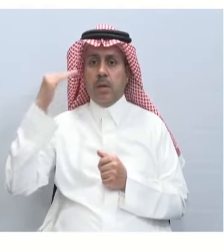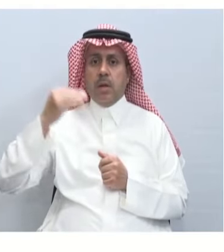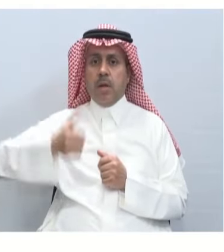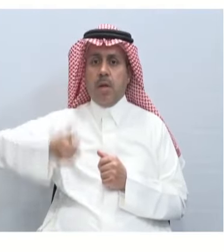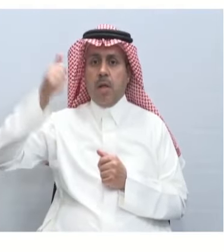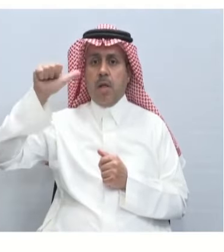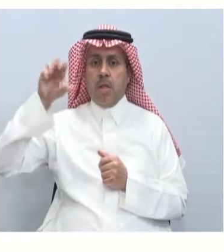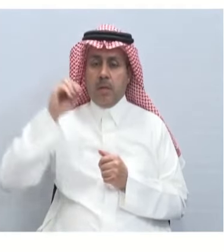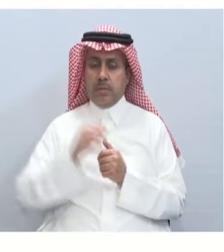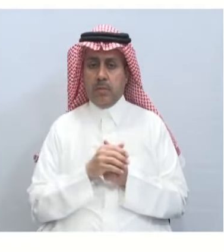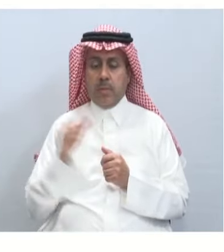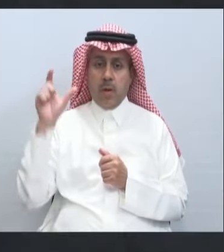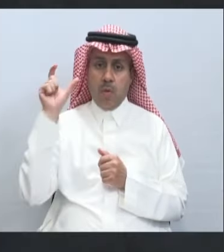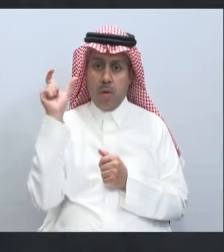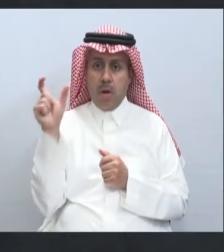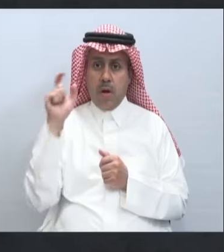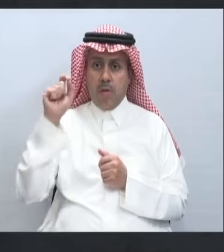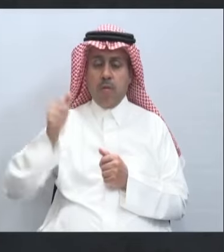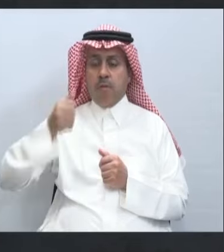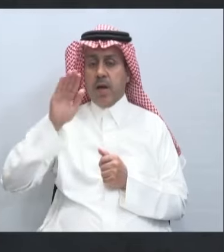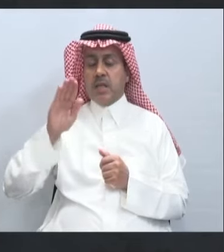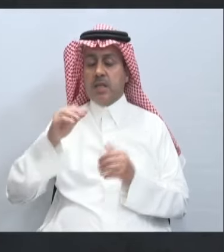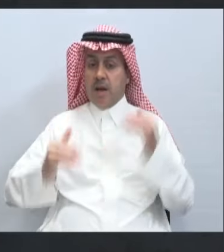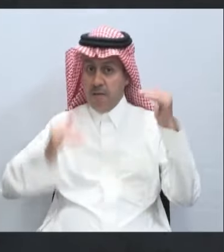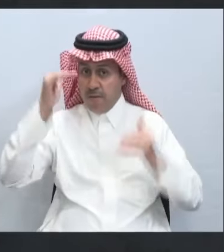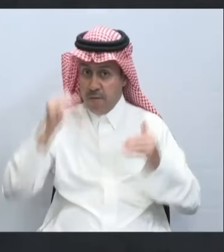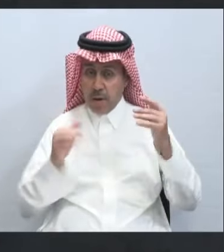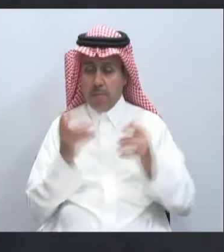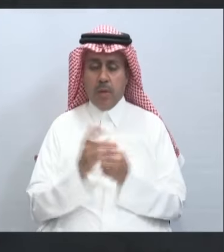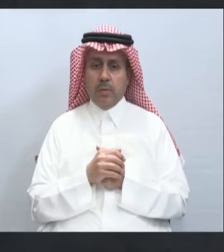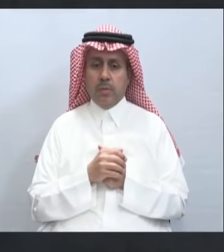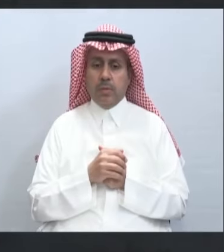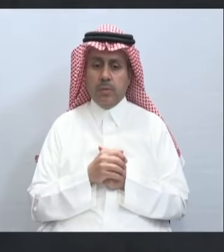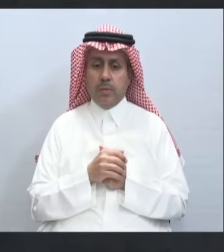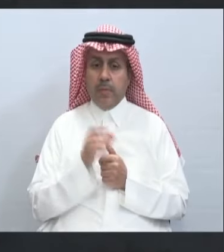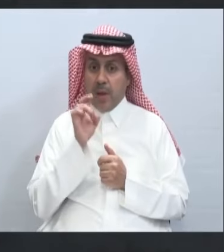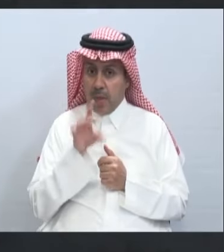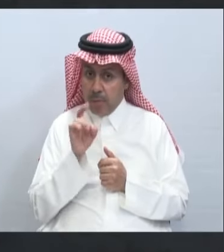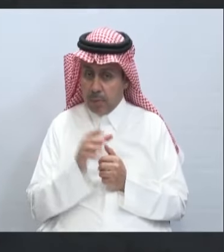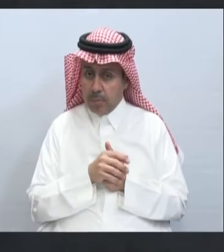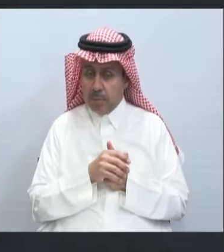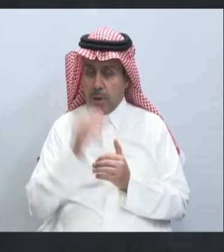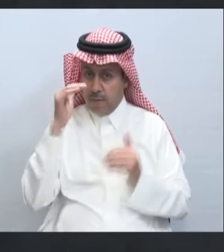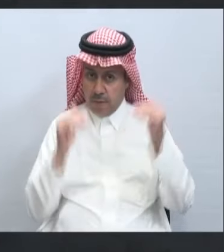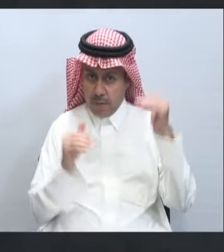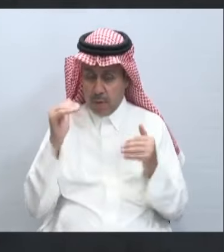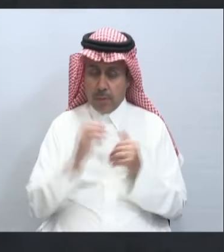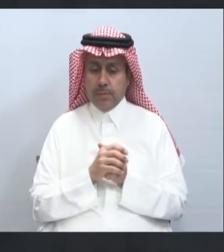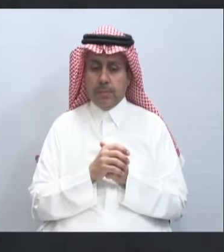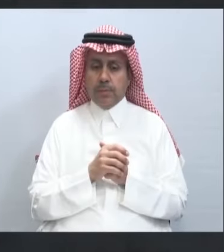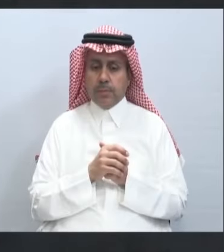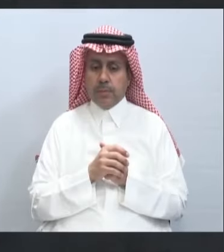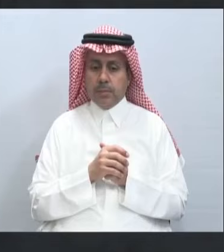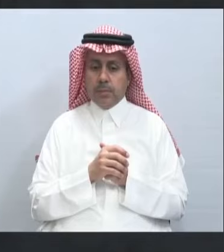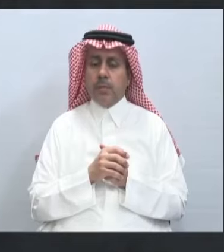والنفاس اولا دعوني اسال هذا السؤال هل هناك فرق بين دم الاستحاضه والنفاس